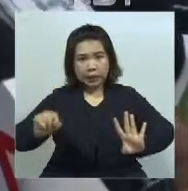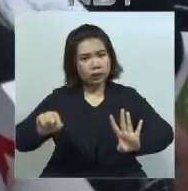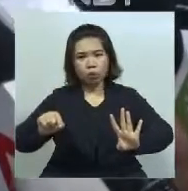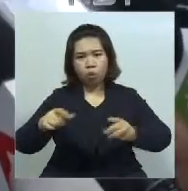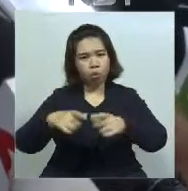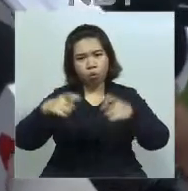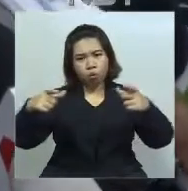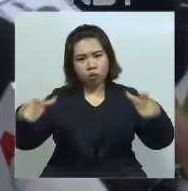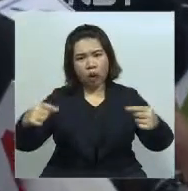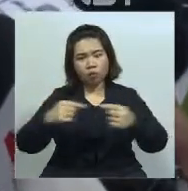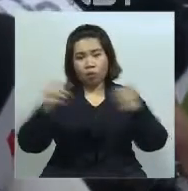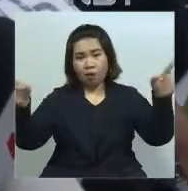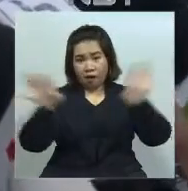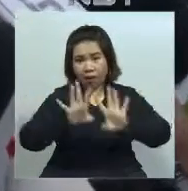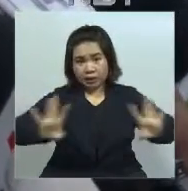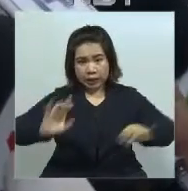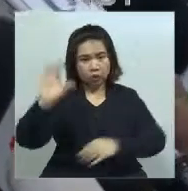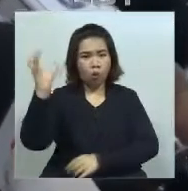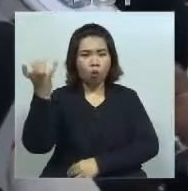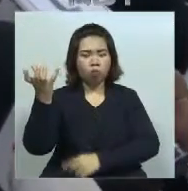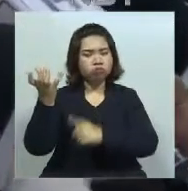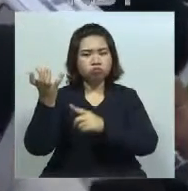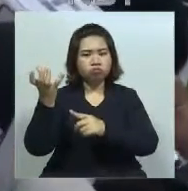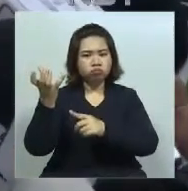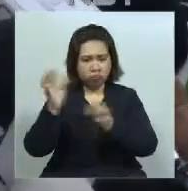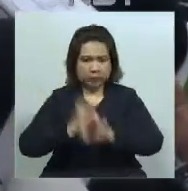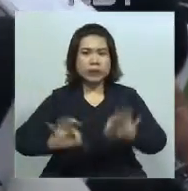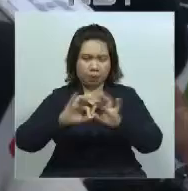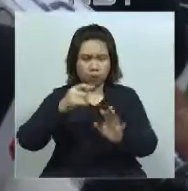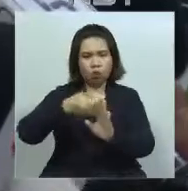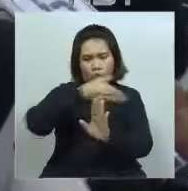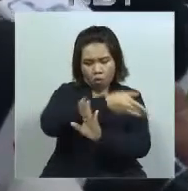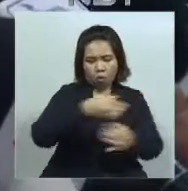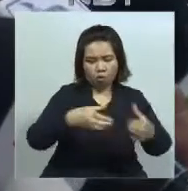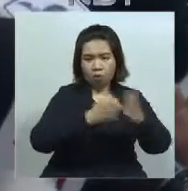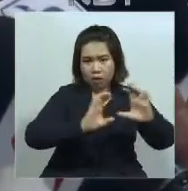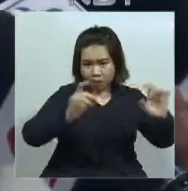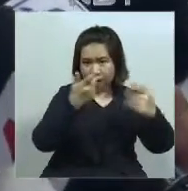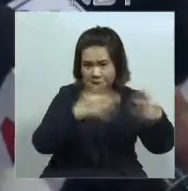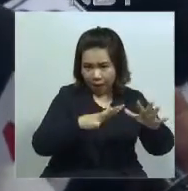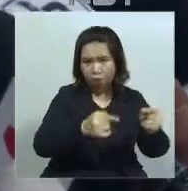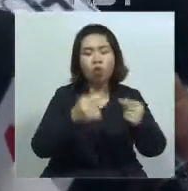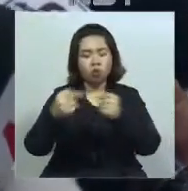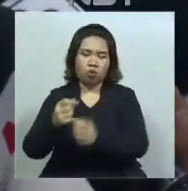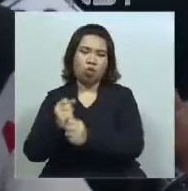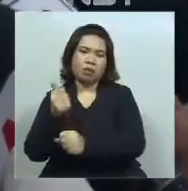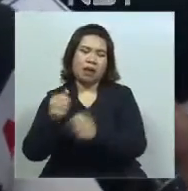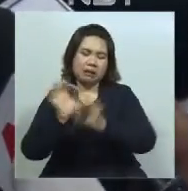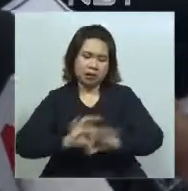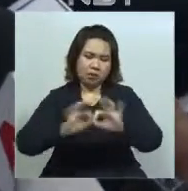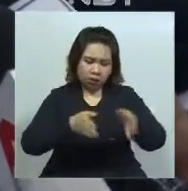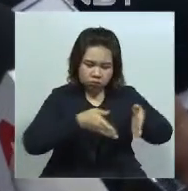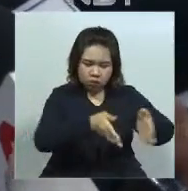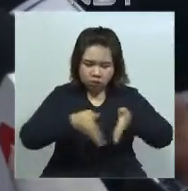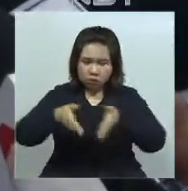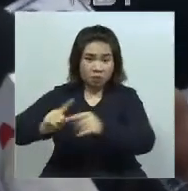ระดับภูมิภาคระดับโลกในช่วงเวลานั้นจะไม่สามารถทำได้ตรงนี้มันก็เป็นทางสองแพร่งสามแพร่งของ